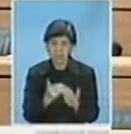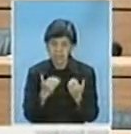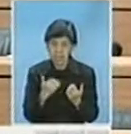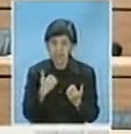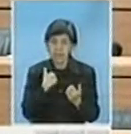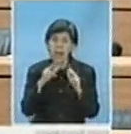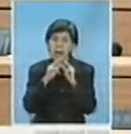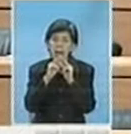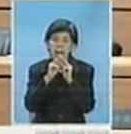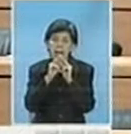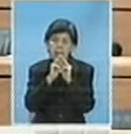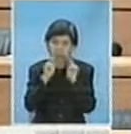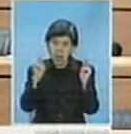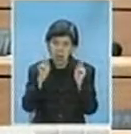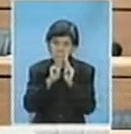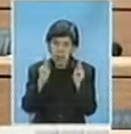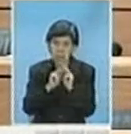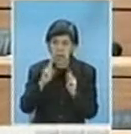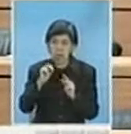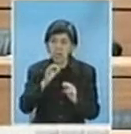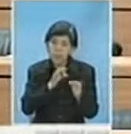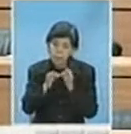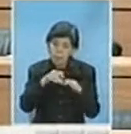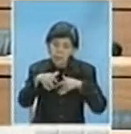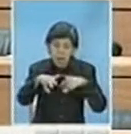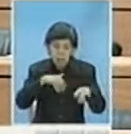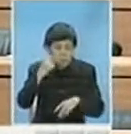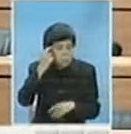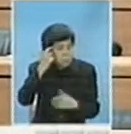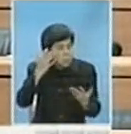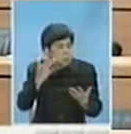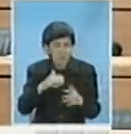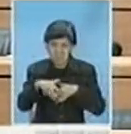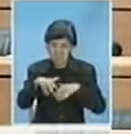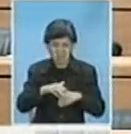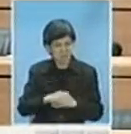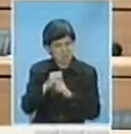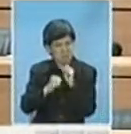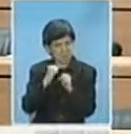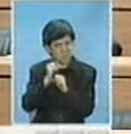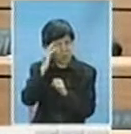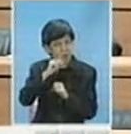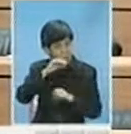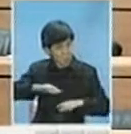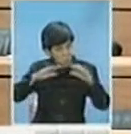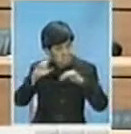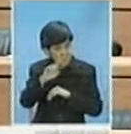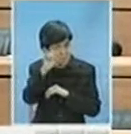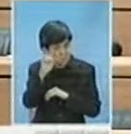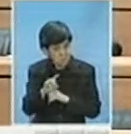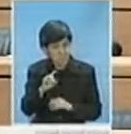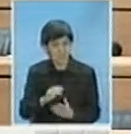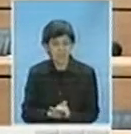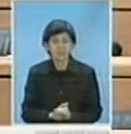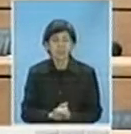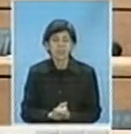กรรมาธิการท่านนันทนาได้พูดไว้ว่าแม้กระทั่งประชาชนยังไม่มีความชัดเจนเลยว่าปีหน้าน้ำจะท่วมหรือไม่